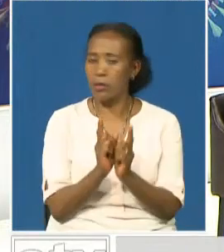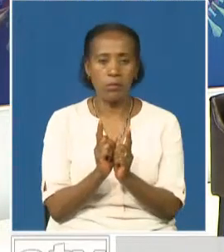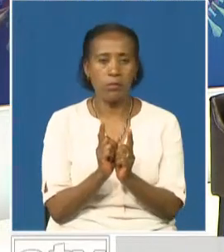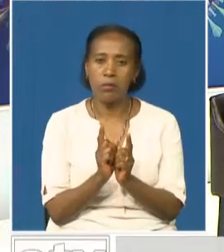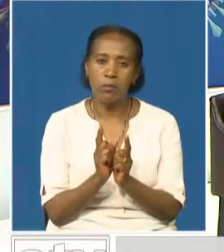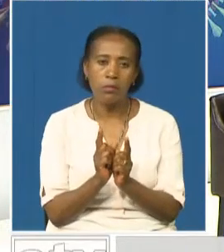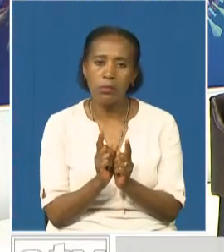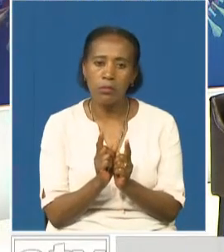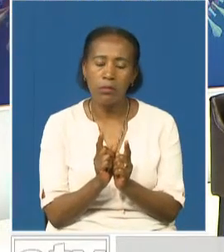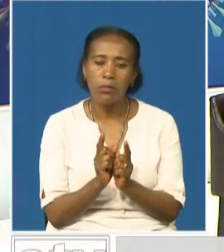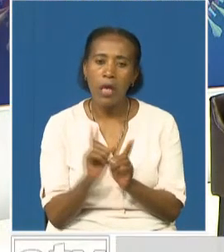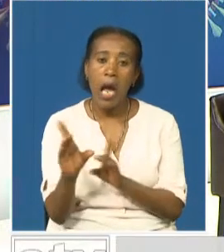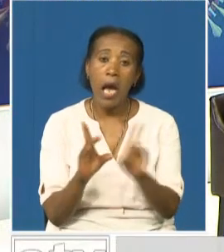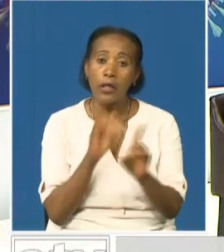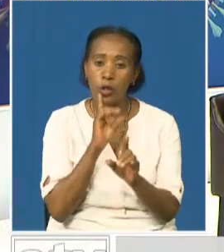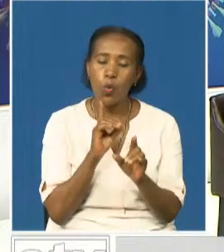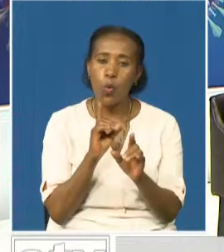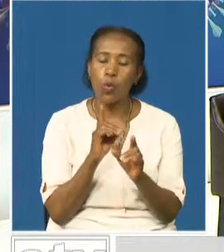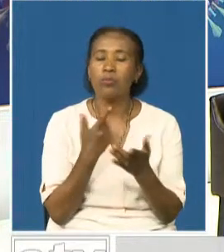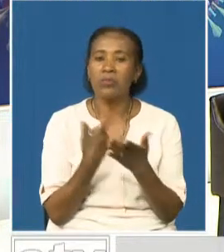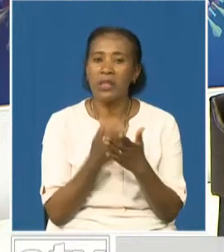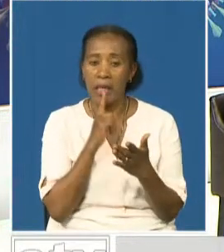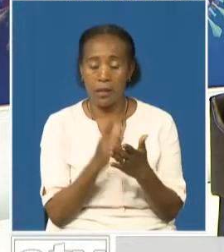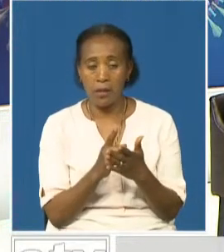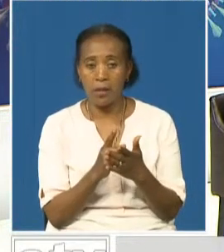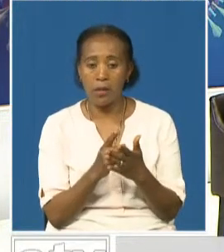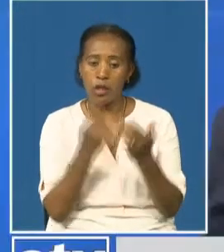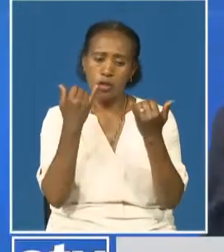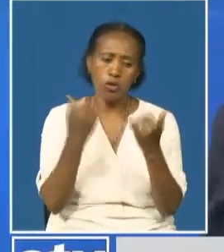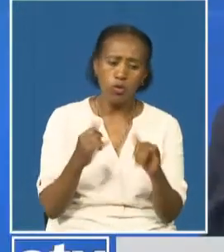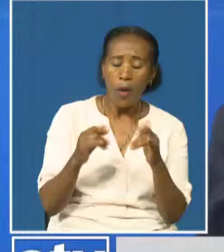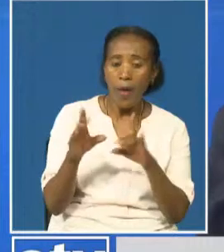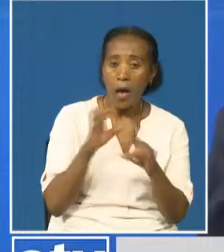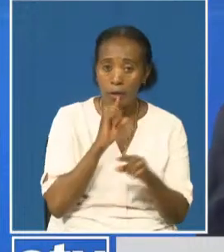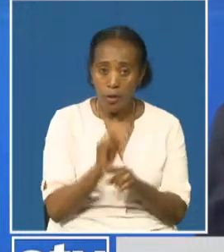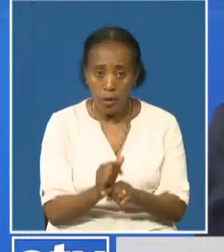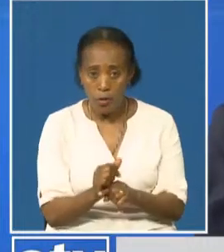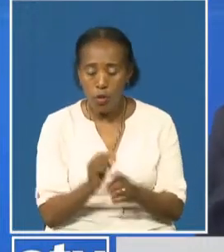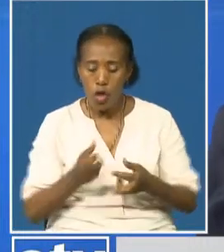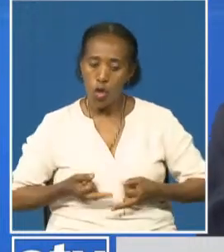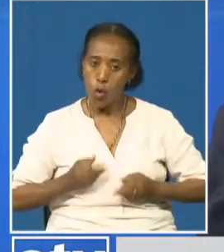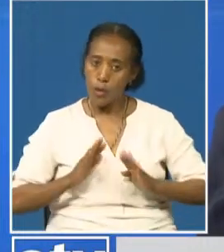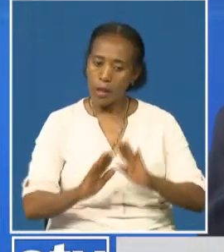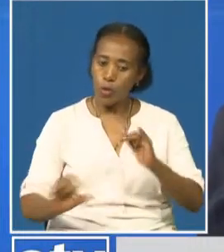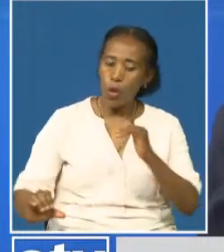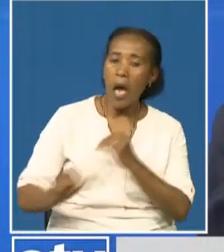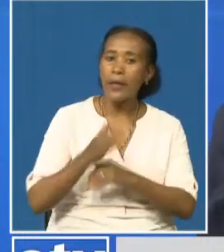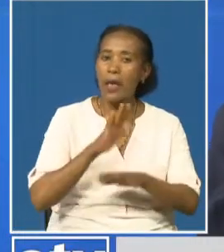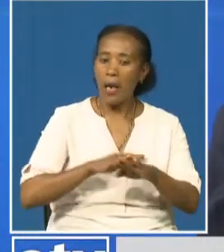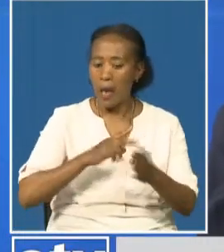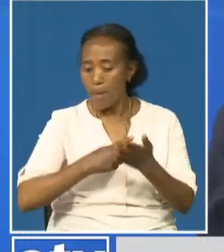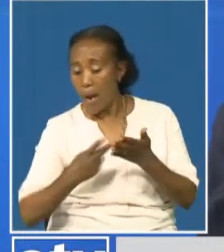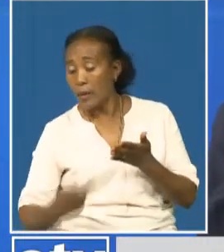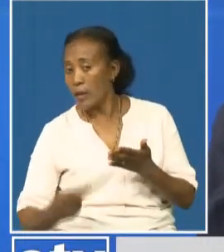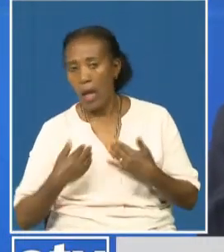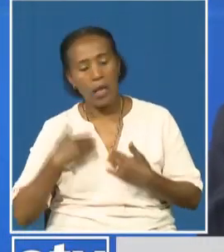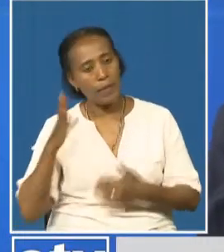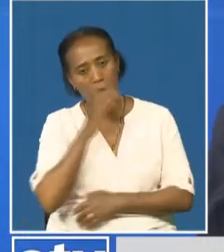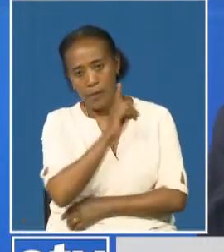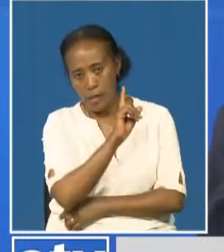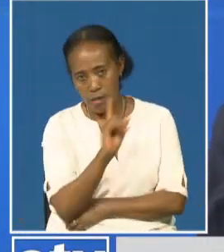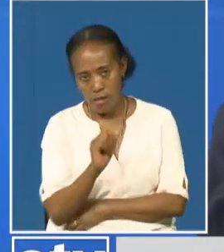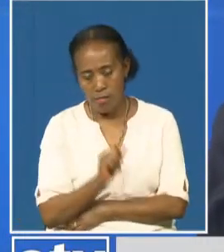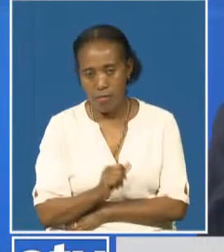ያ አካል ግንኙነት አድርገው መስተጋብር ጨዋታ አድርገው ህይወታቸውን አደጋ ላይ መጣል ያለባቸው